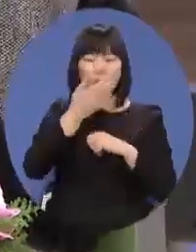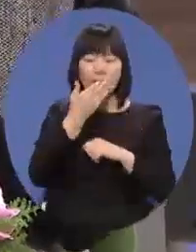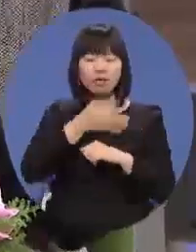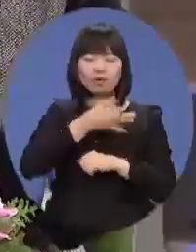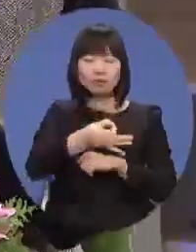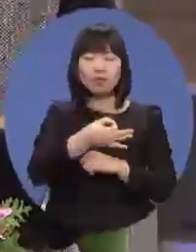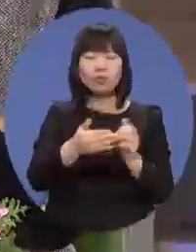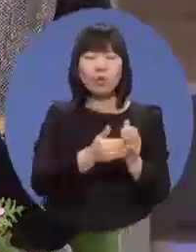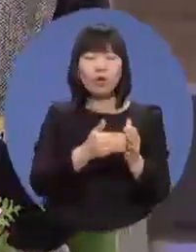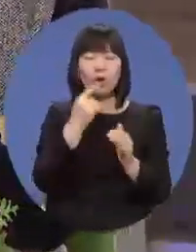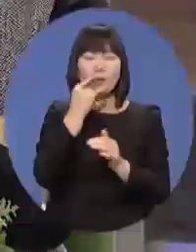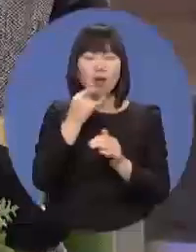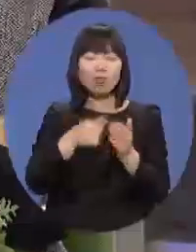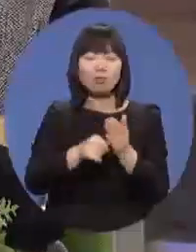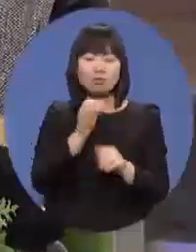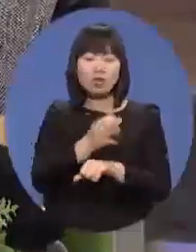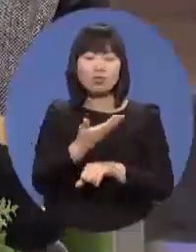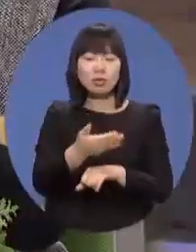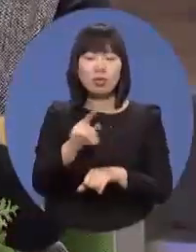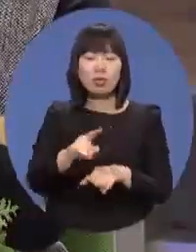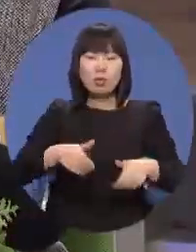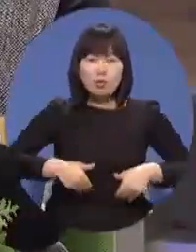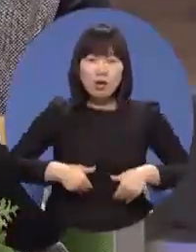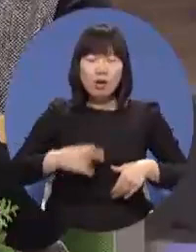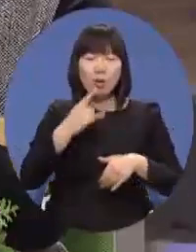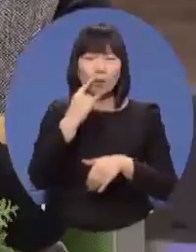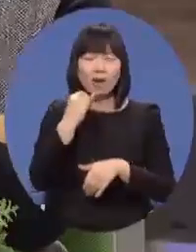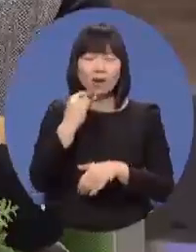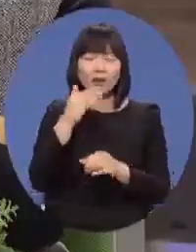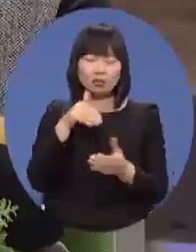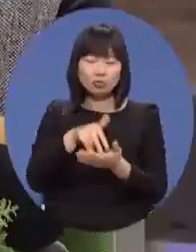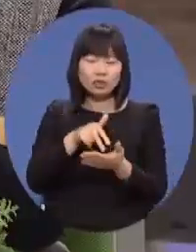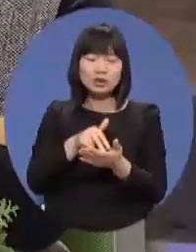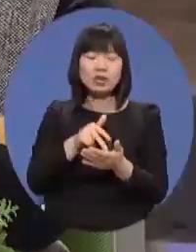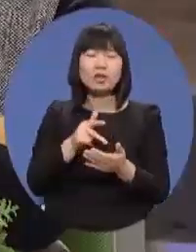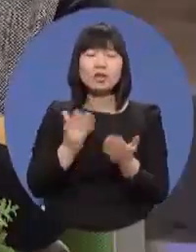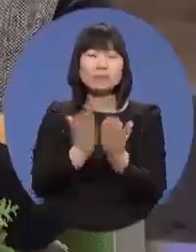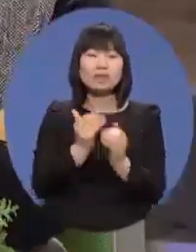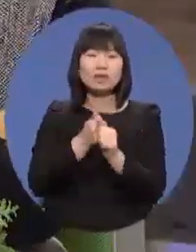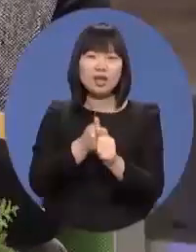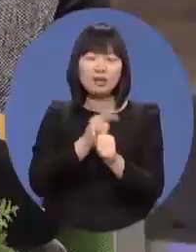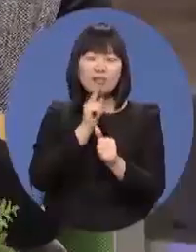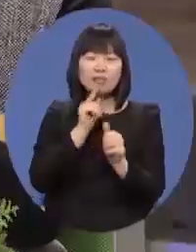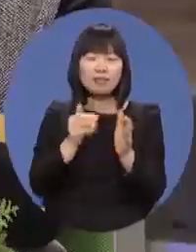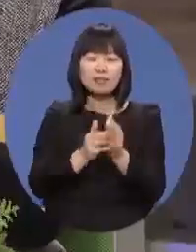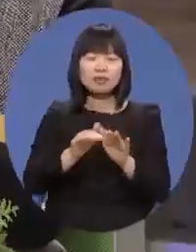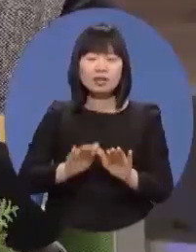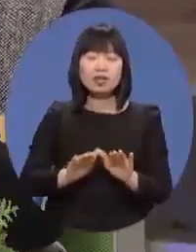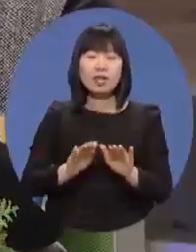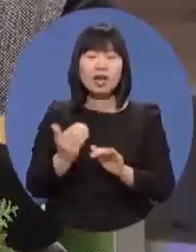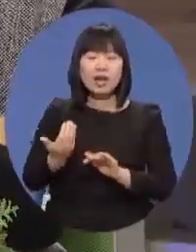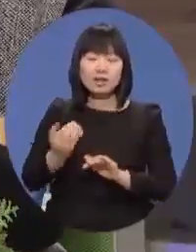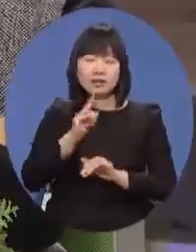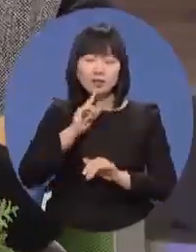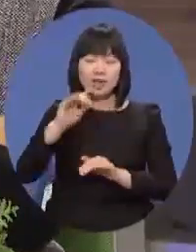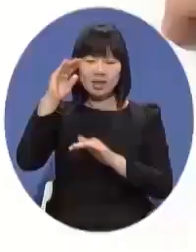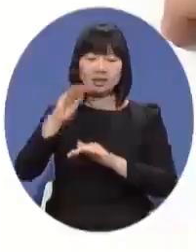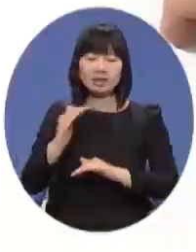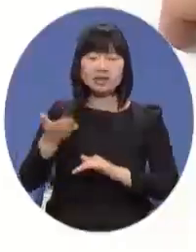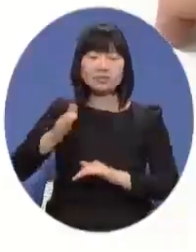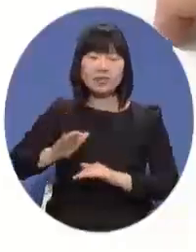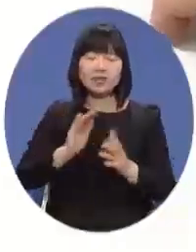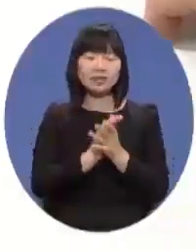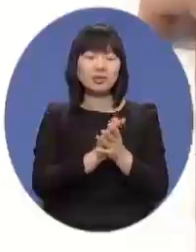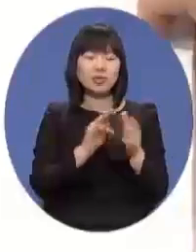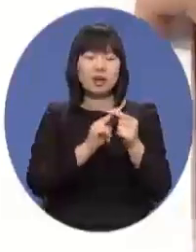엄마가 학용품 사주는데 뭐가 필요해? 이런 식으로 엄마의 일방적인 그 기준에 맞춰서 얘기를 했고요. 네. 그리고 사실 이 아까 얘기했지만 친구들하고